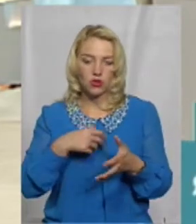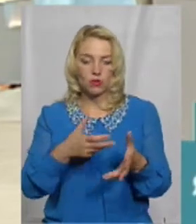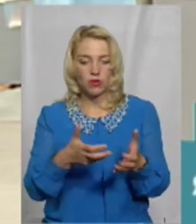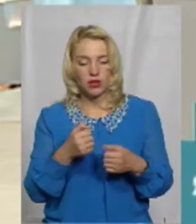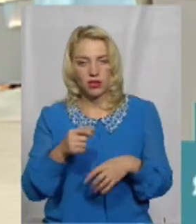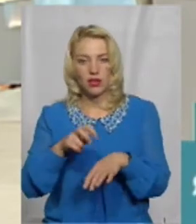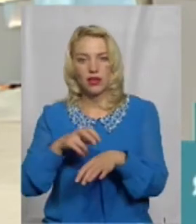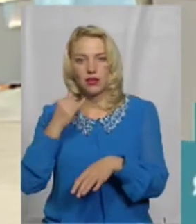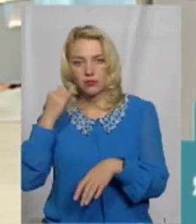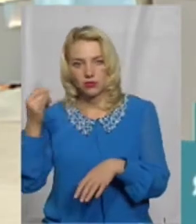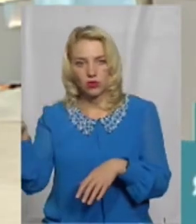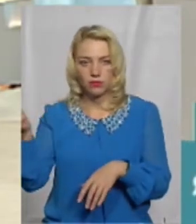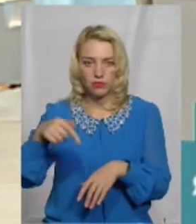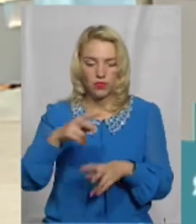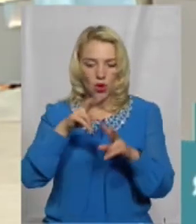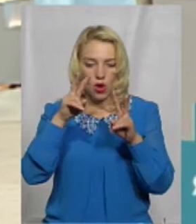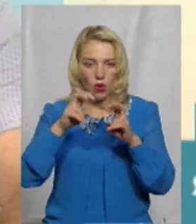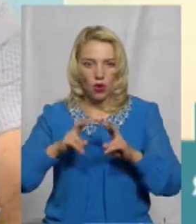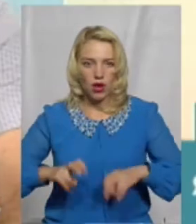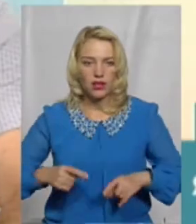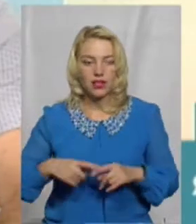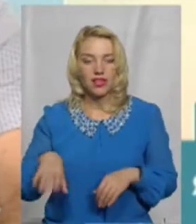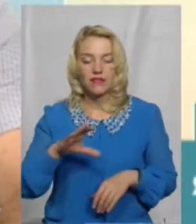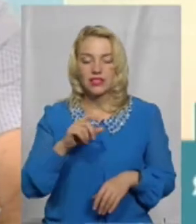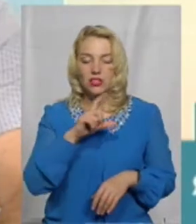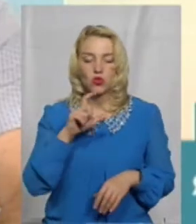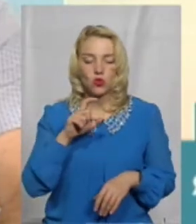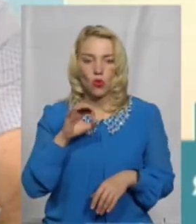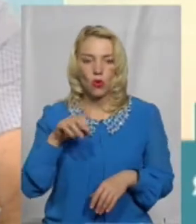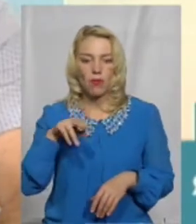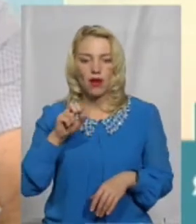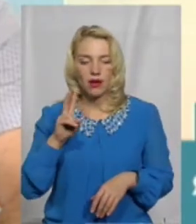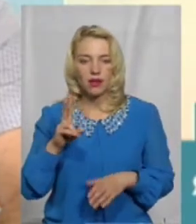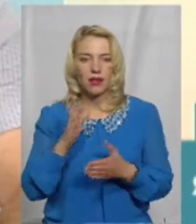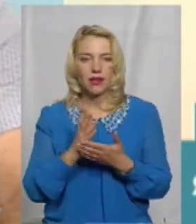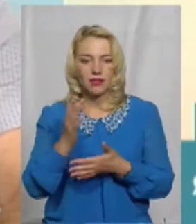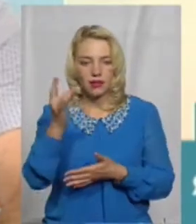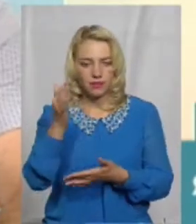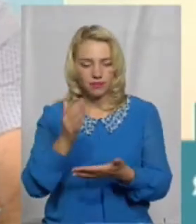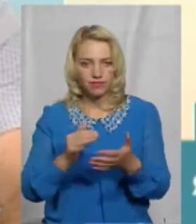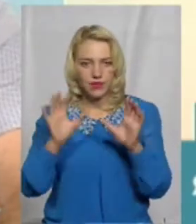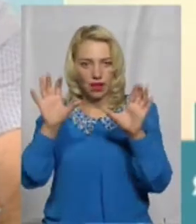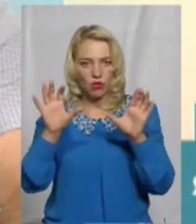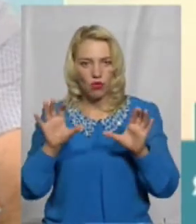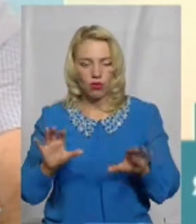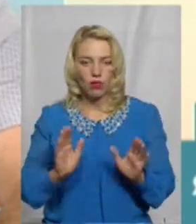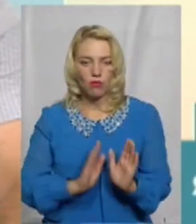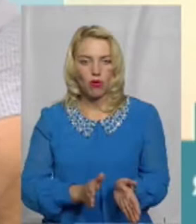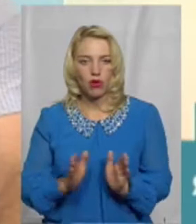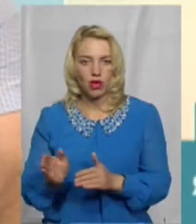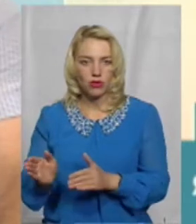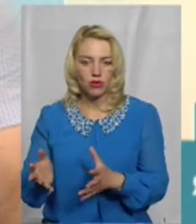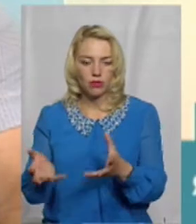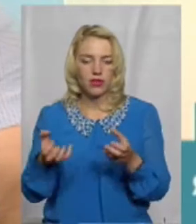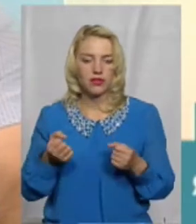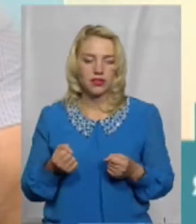їх оглядають. А всі зоопарки і зоокуточки, в них є прописаний от, законом порядок